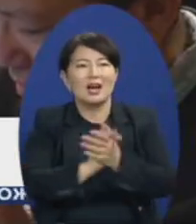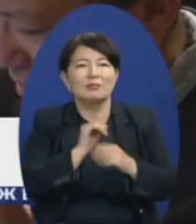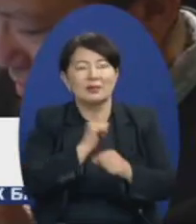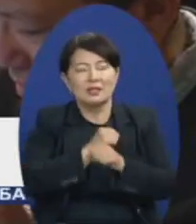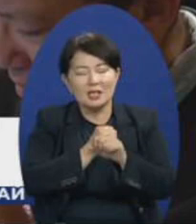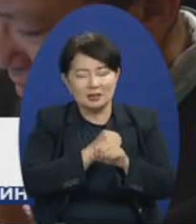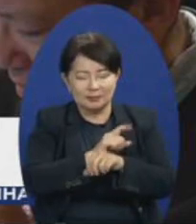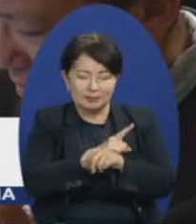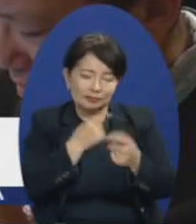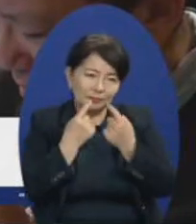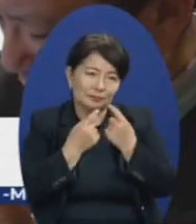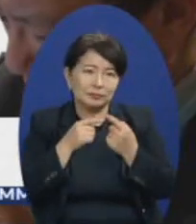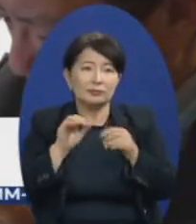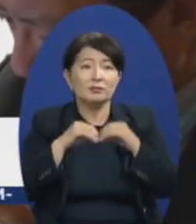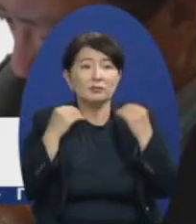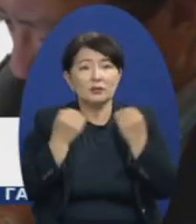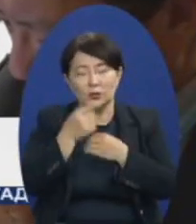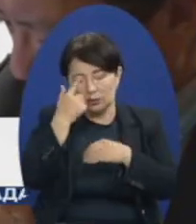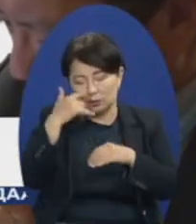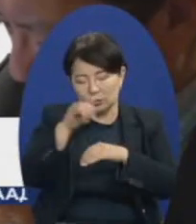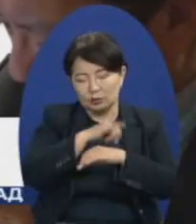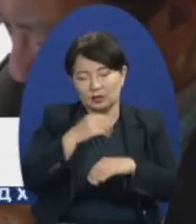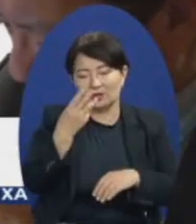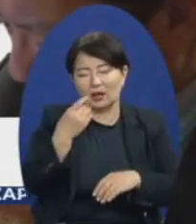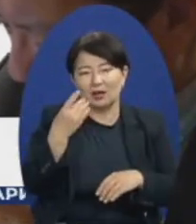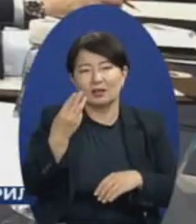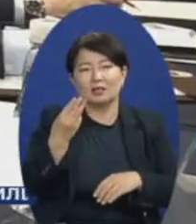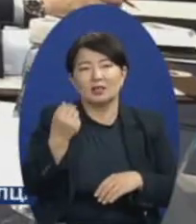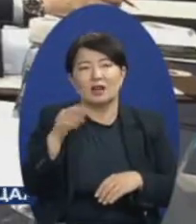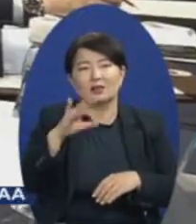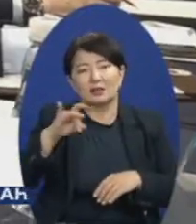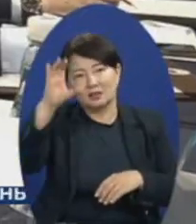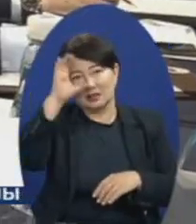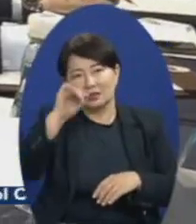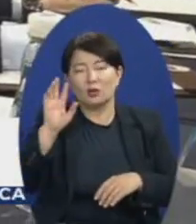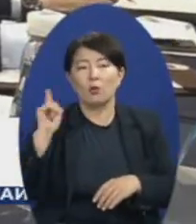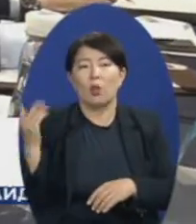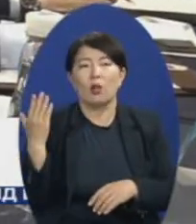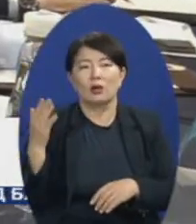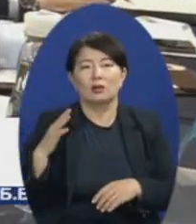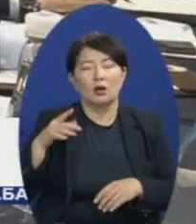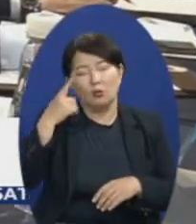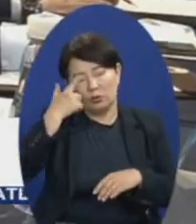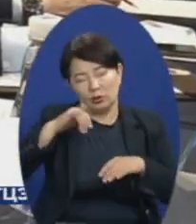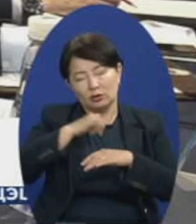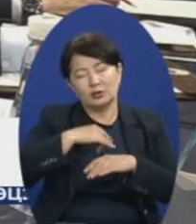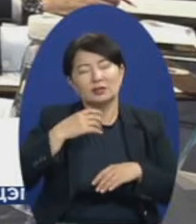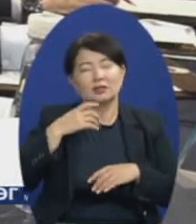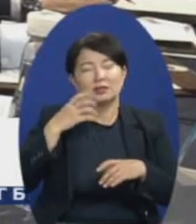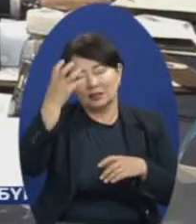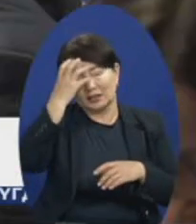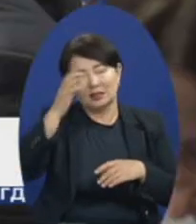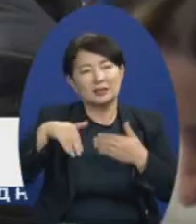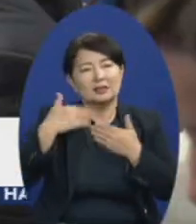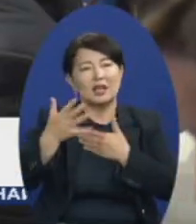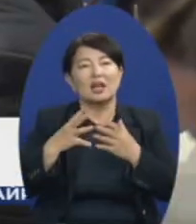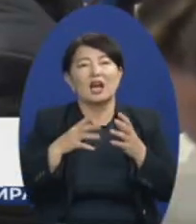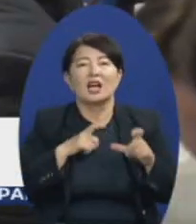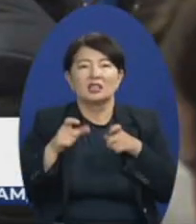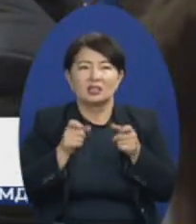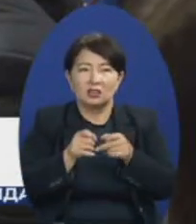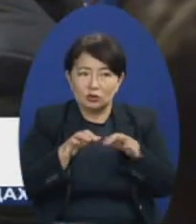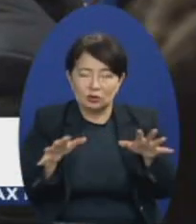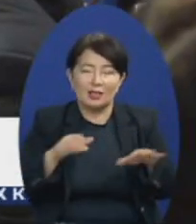болж өнгөрсөн байна. Форумд Монгол улсын шатар сайд хэлсэн үгэндээ Монгол улсын засгийн газар ирэх 10 жилд эдийн засгийн төрөлжүүлж, хөрсөлдөх чадварыг нэмэгдүүлэхийн